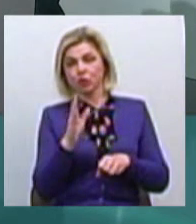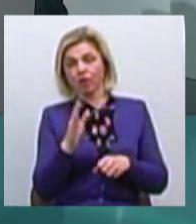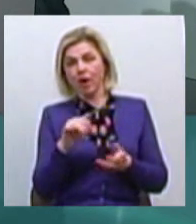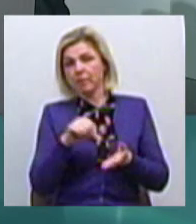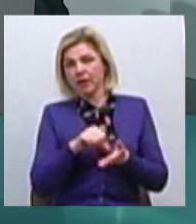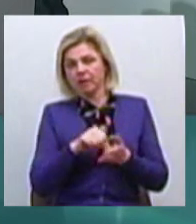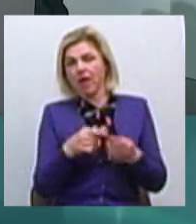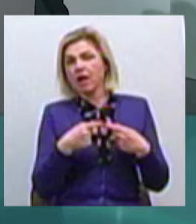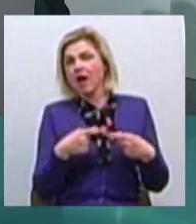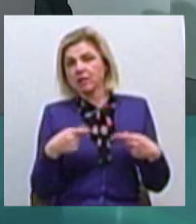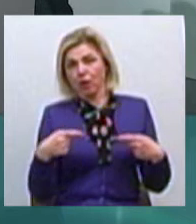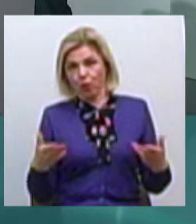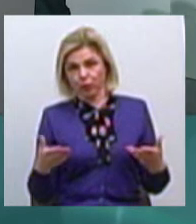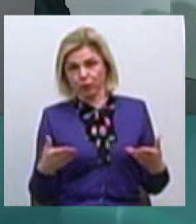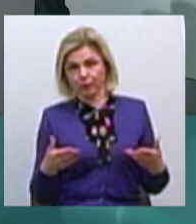абсолютно